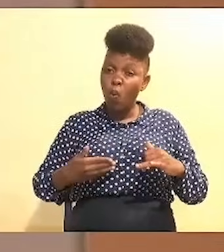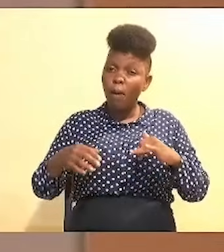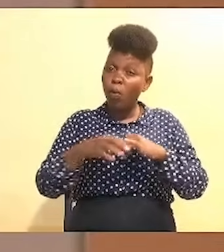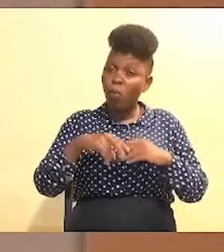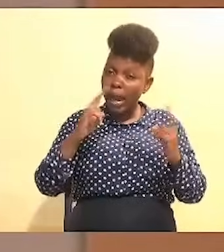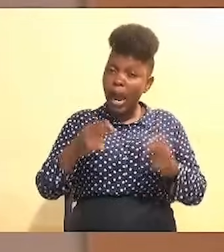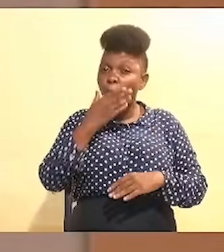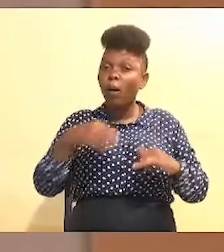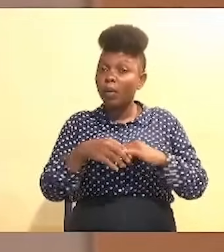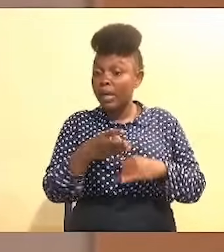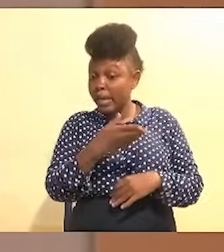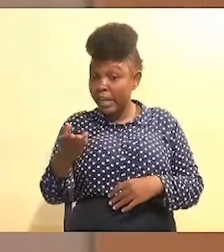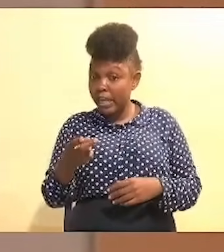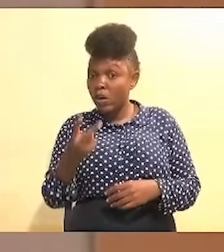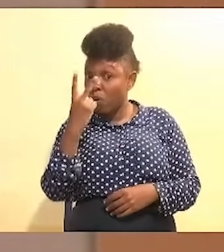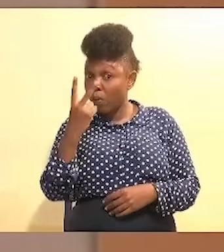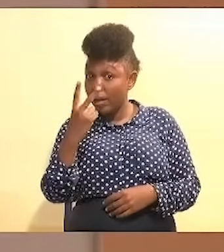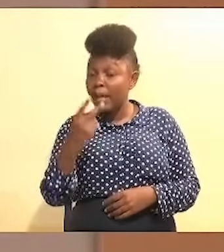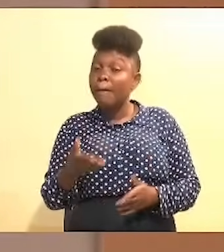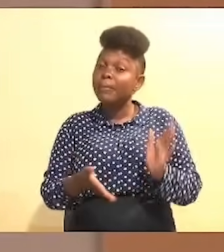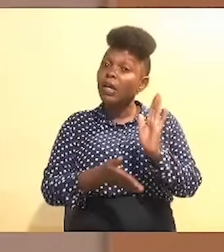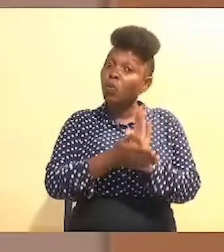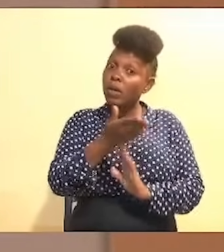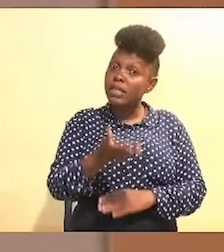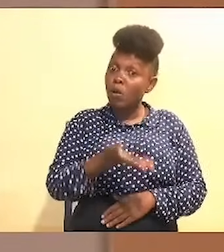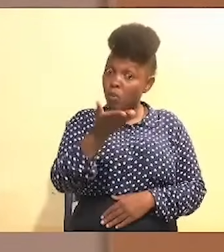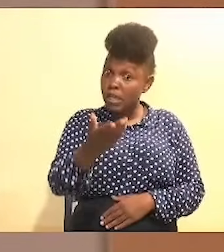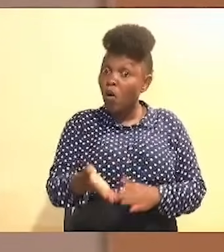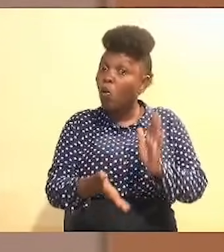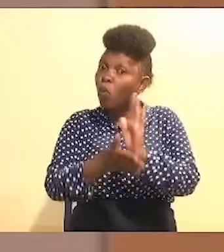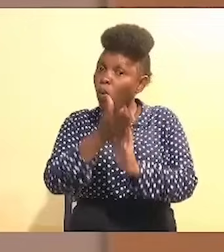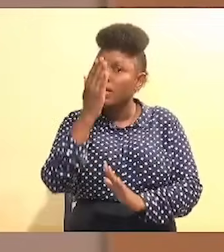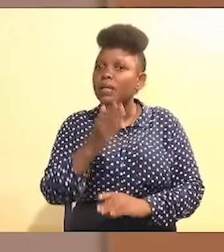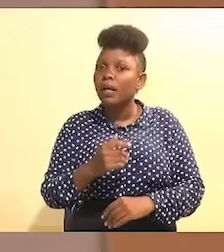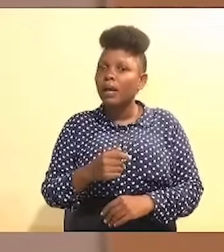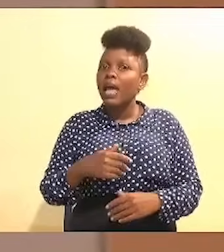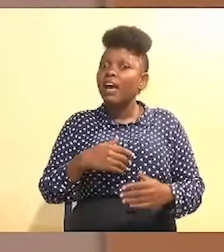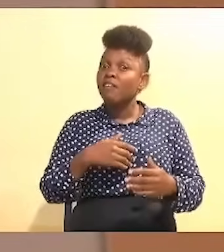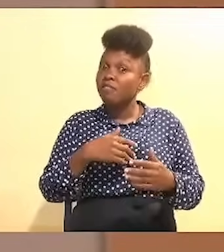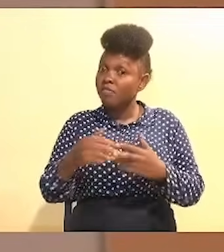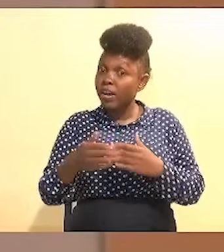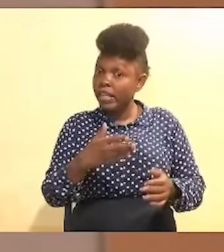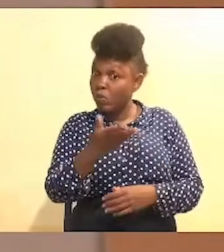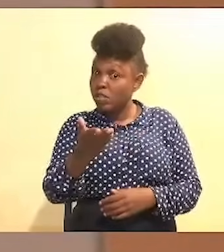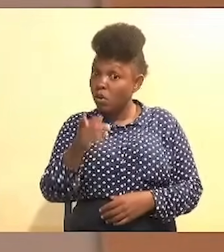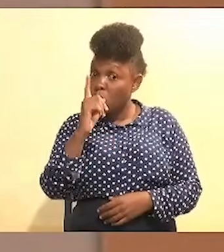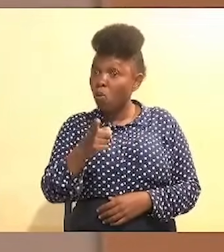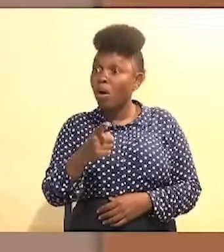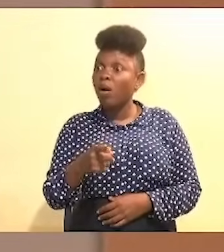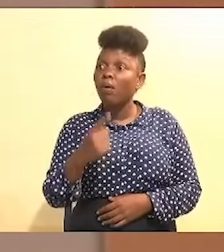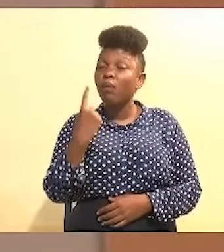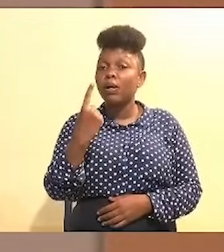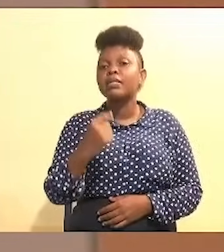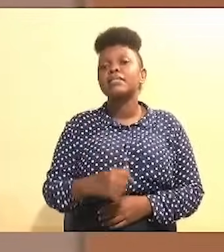wawili mtangulize mwenzako kwanza. Haleluya. Mfanye mwenzako kuwa wa. Kuna